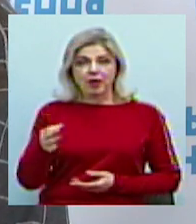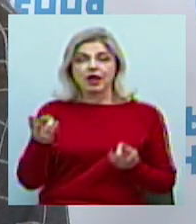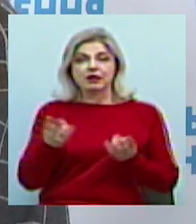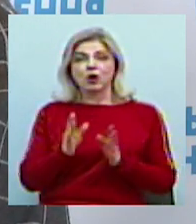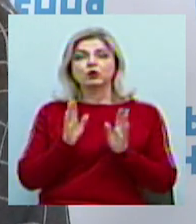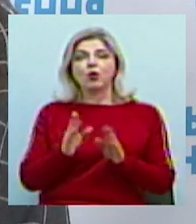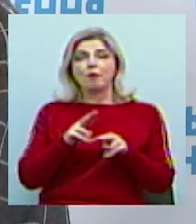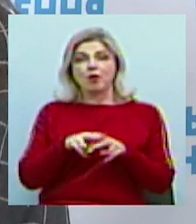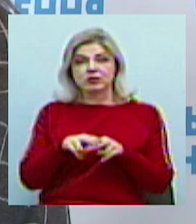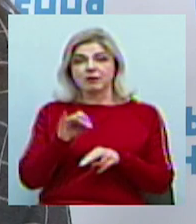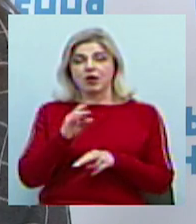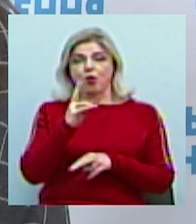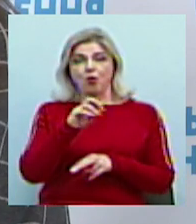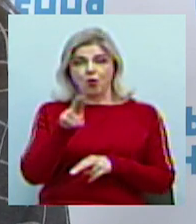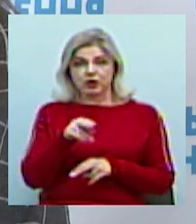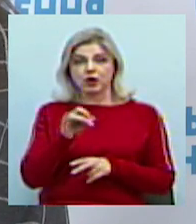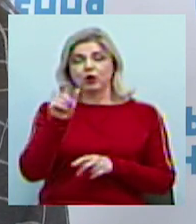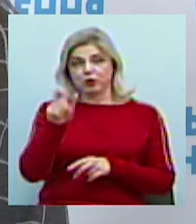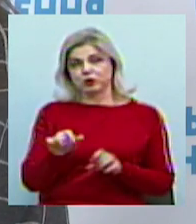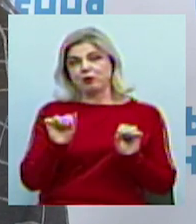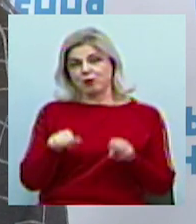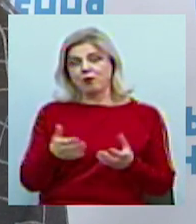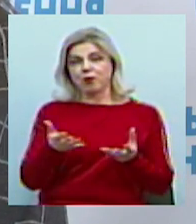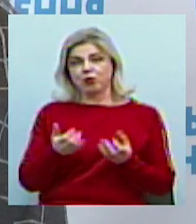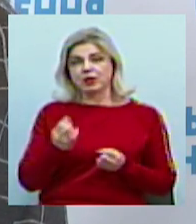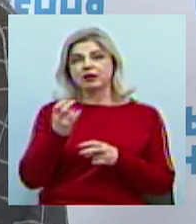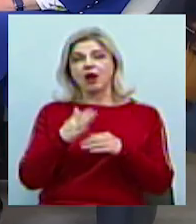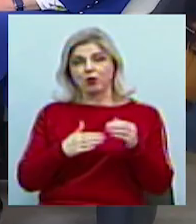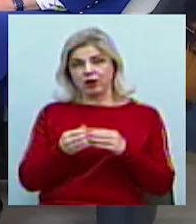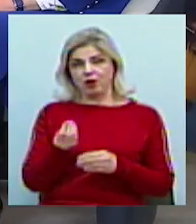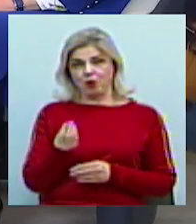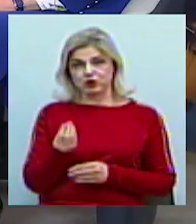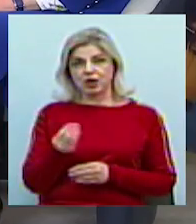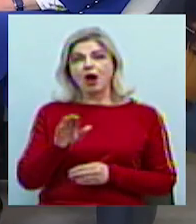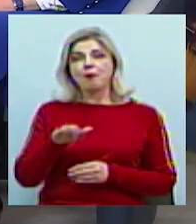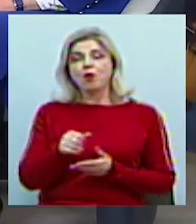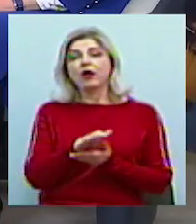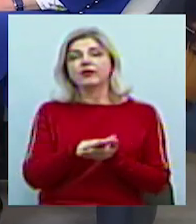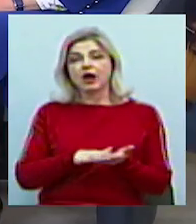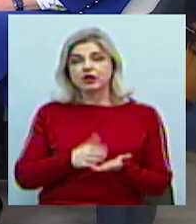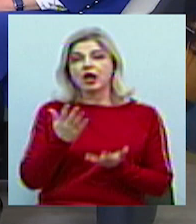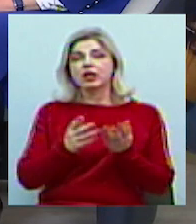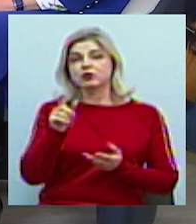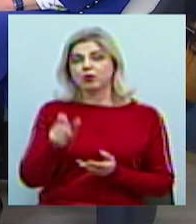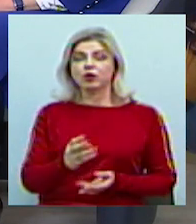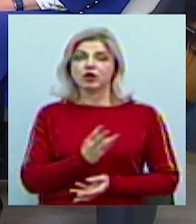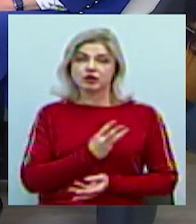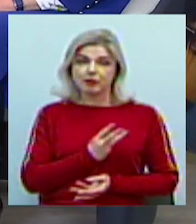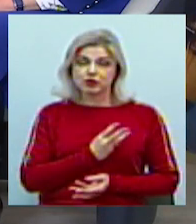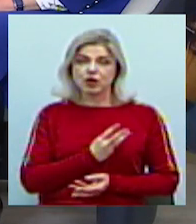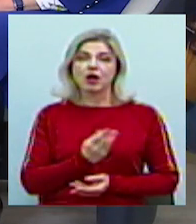та ідентифікаційний код, і людина зможе отримати на руки ці кошти. Потім в подальшому, якщо вона забажає, вона